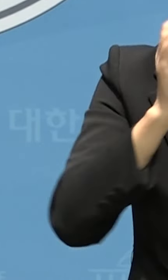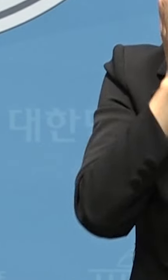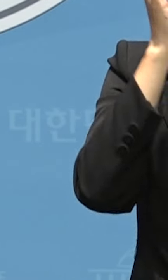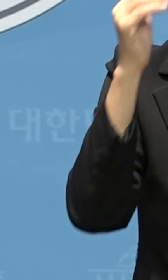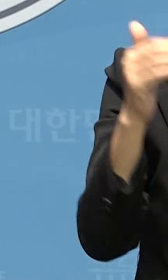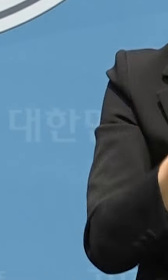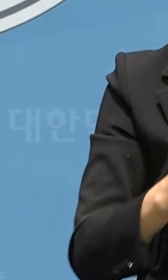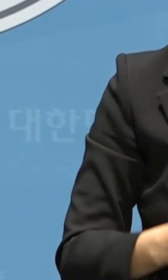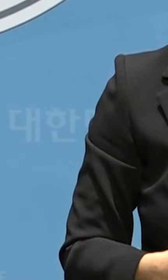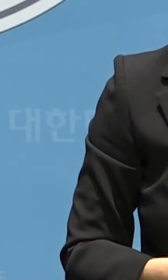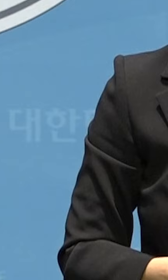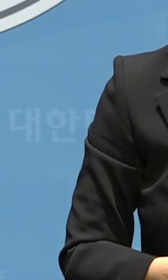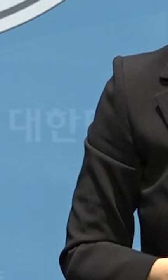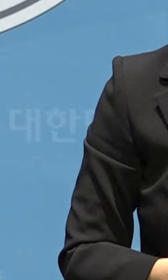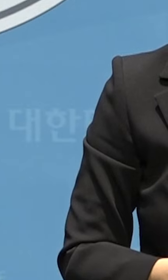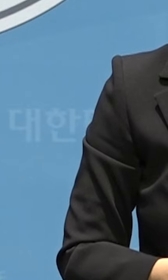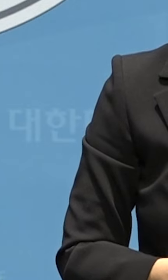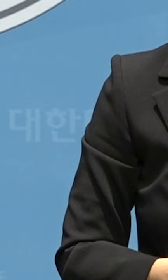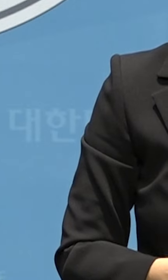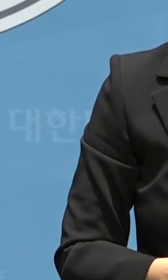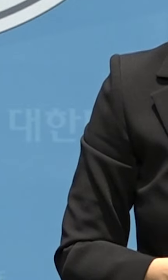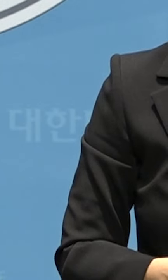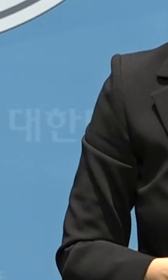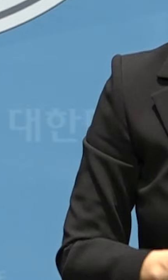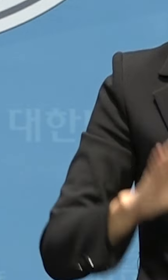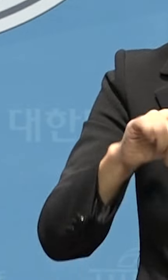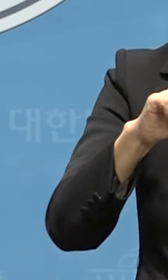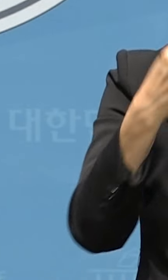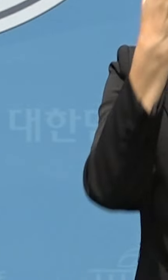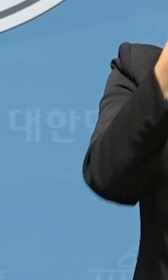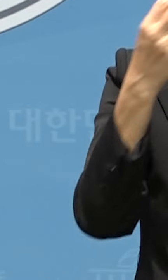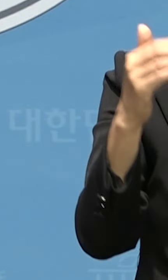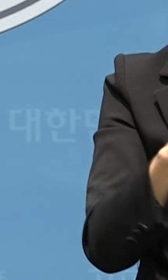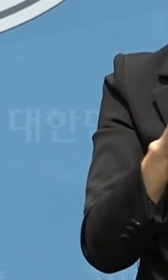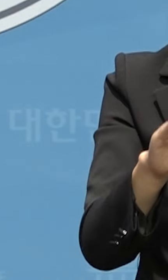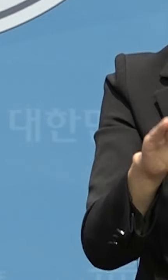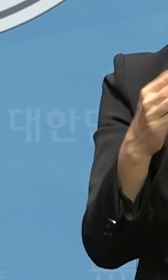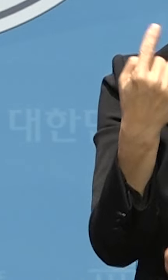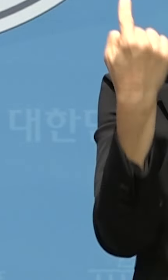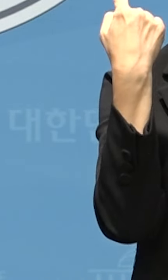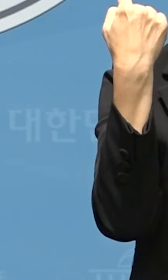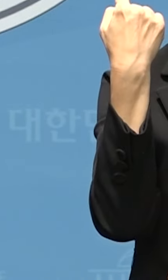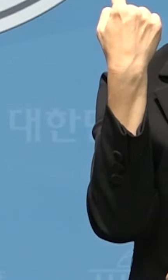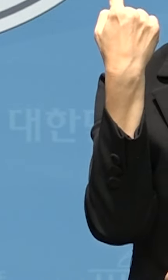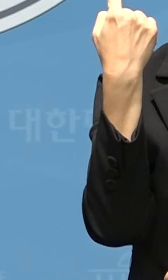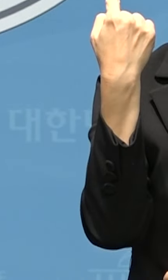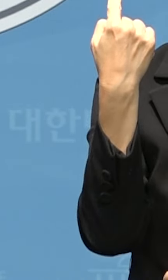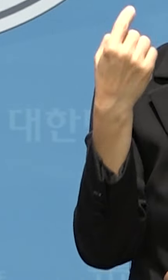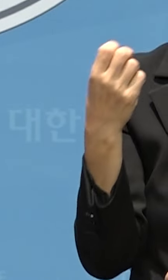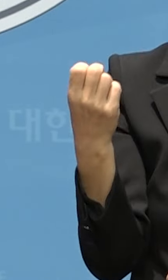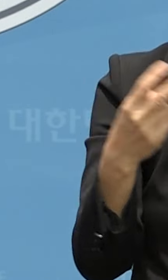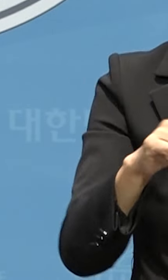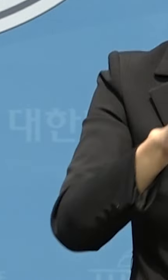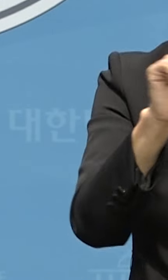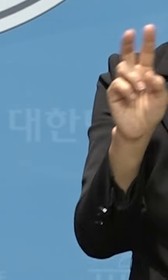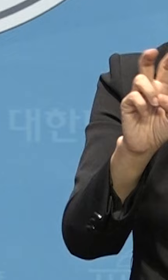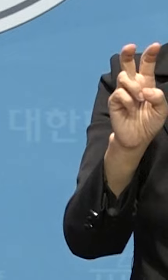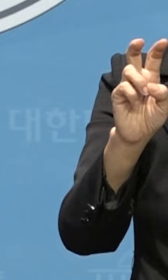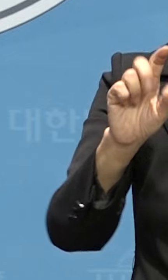노력해왔습니다. 기재의 국정감사가 끝난 바로 다음 날인 어제 그리고 지난 8월